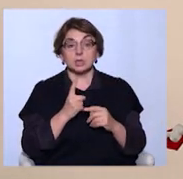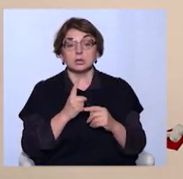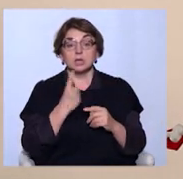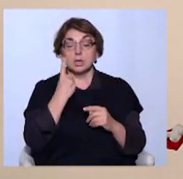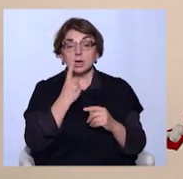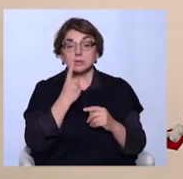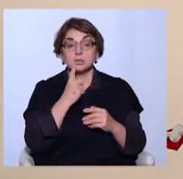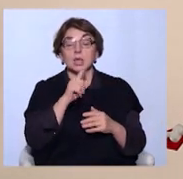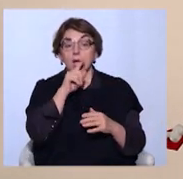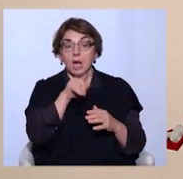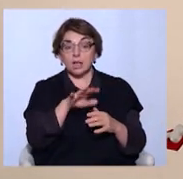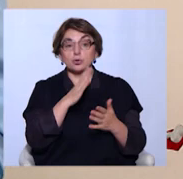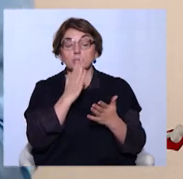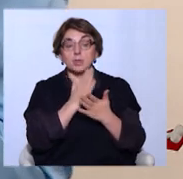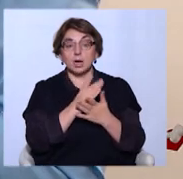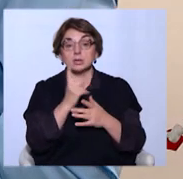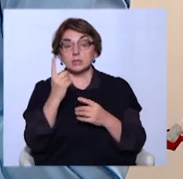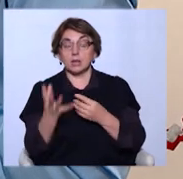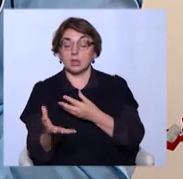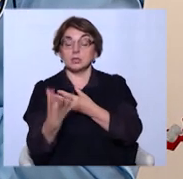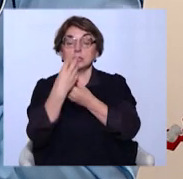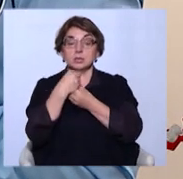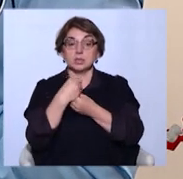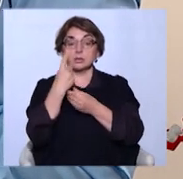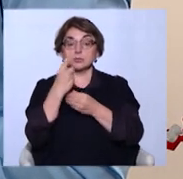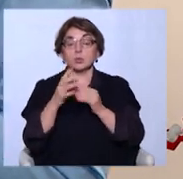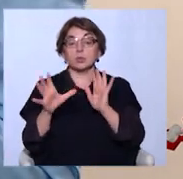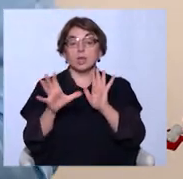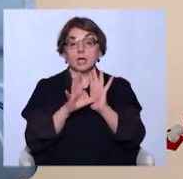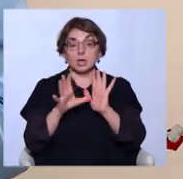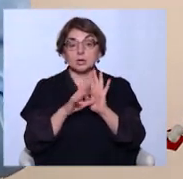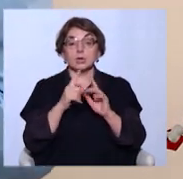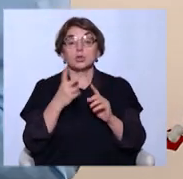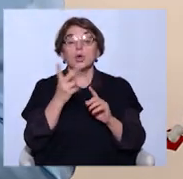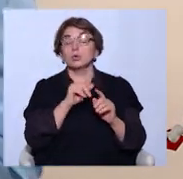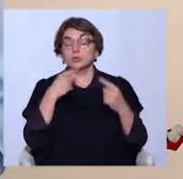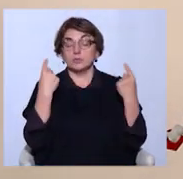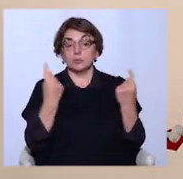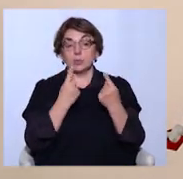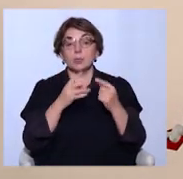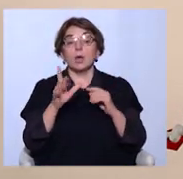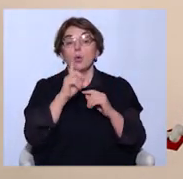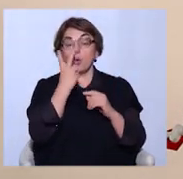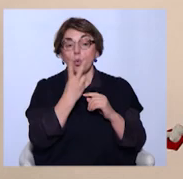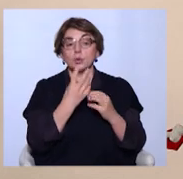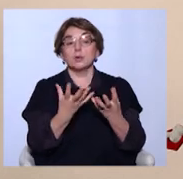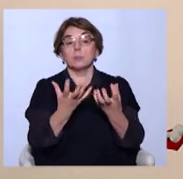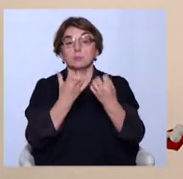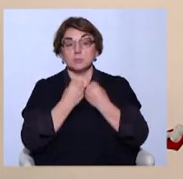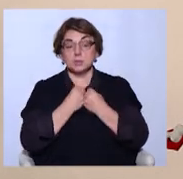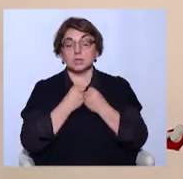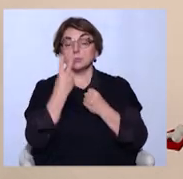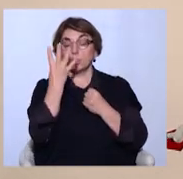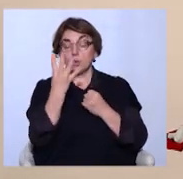რადგან 1 ატომი ჟანგბადი იერთებს 2 ელექტრონს, მაშინ ბუნებრივია 2 მიიერთებს